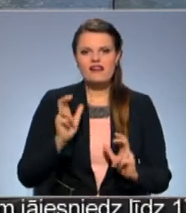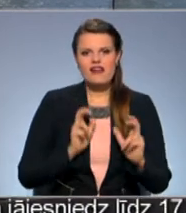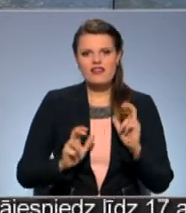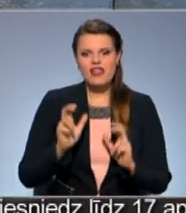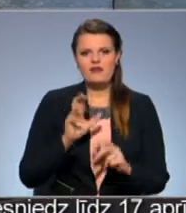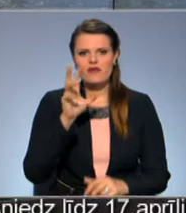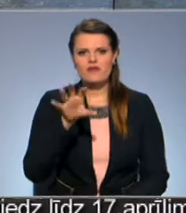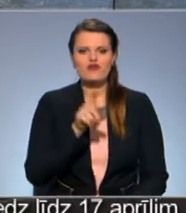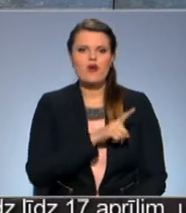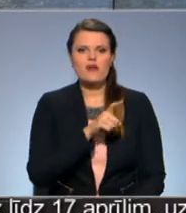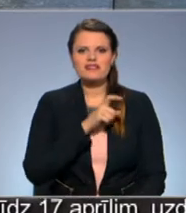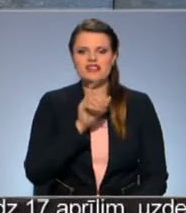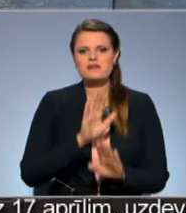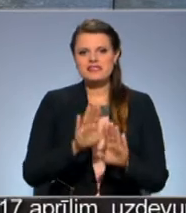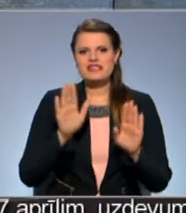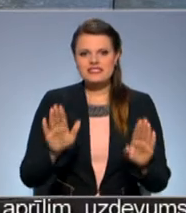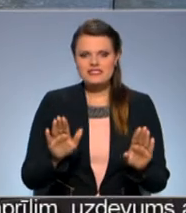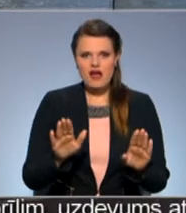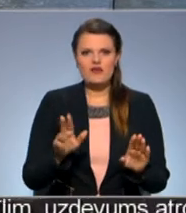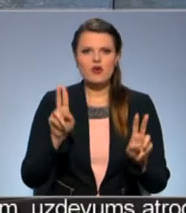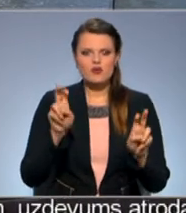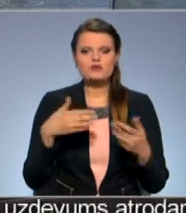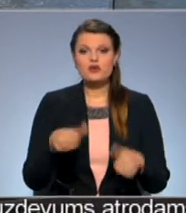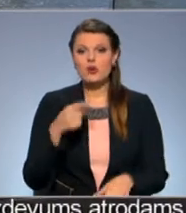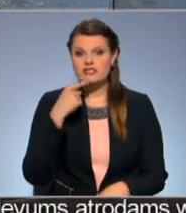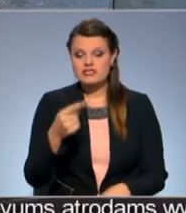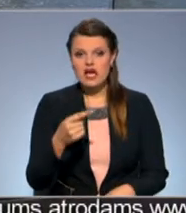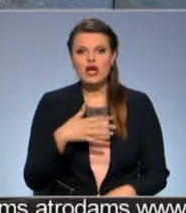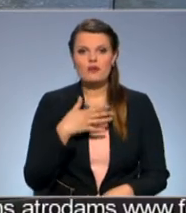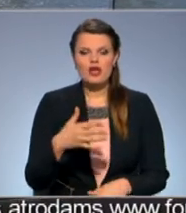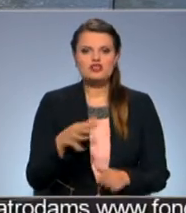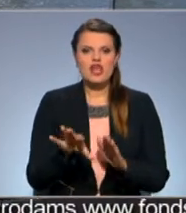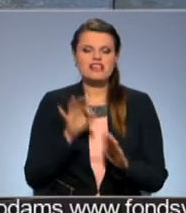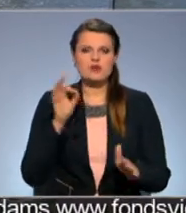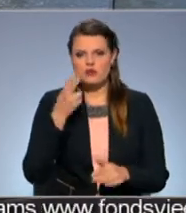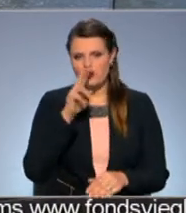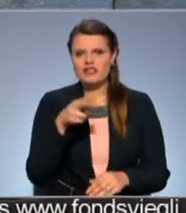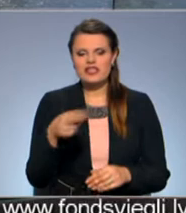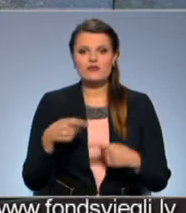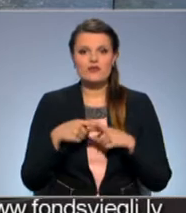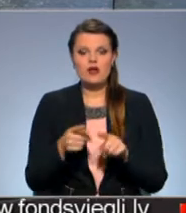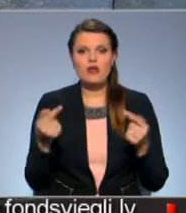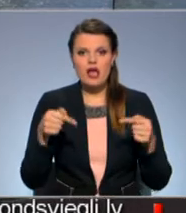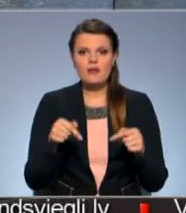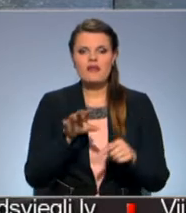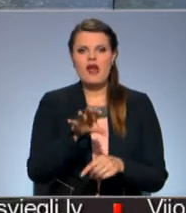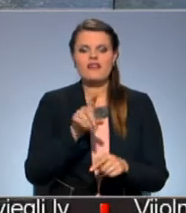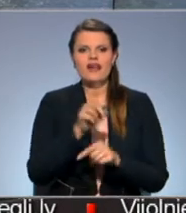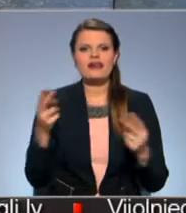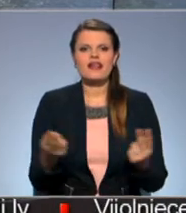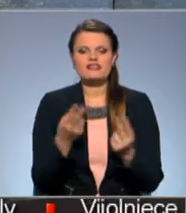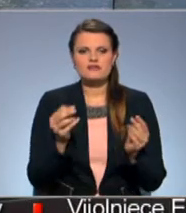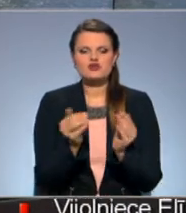pasniedzēja Mārtiņa Lablaika izstādi. Nosaukums jau teica priekšā, ka izraujoties no digitālo tehnoloģiju laikmeta, attēli ir iemūžināti